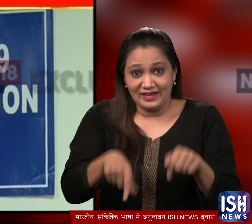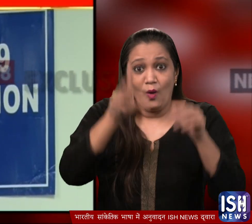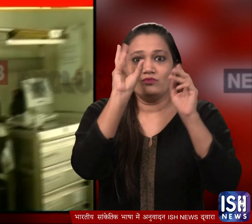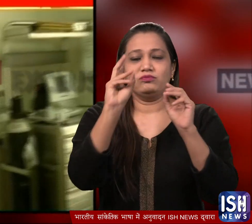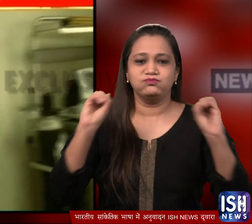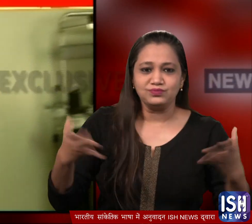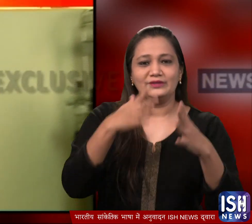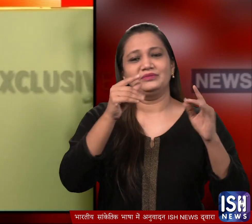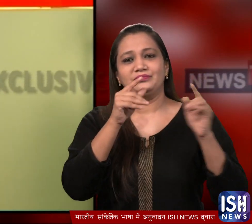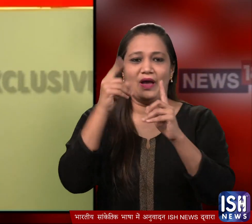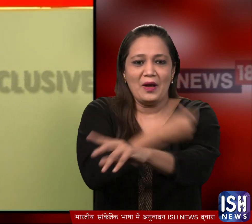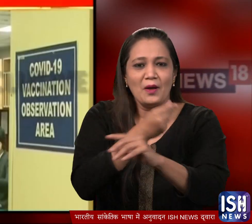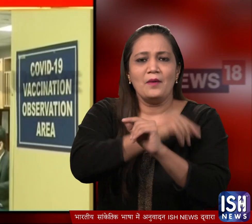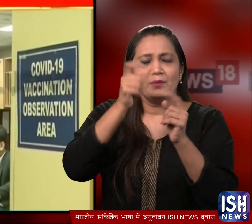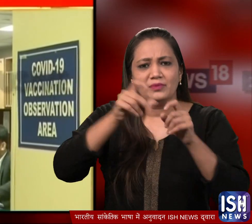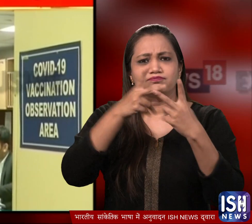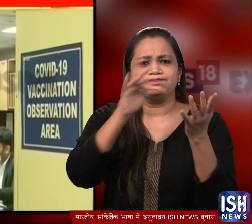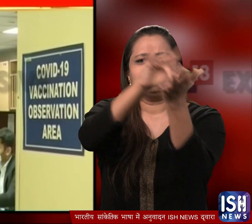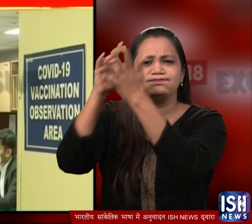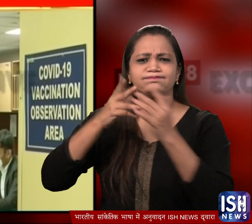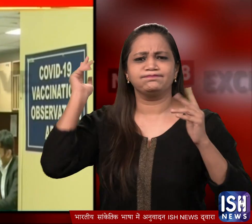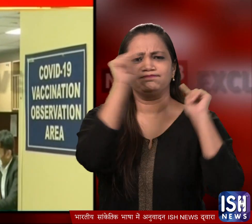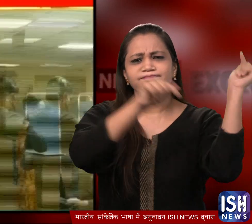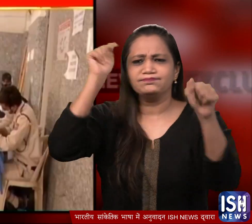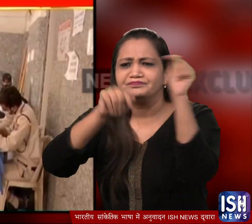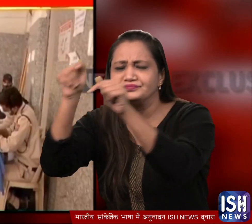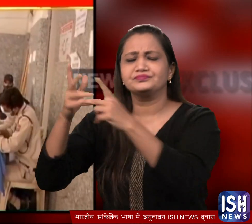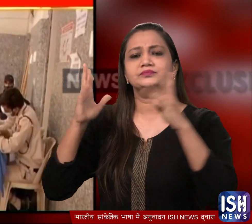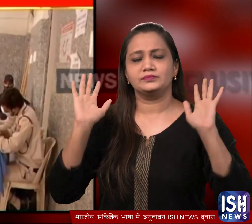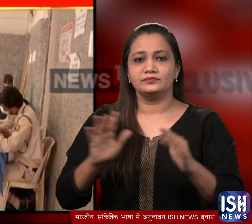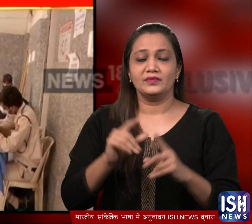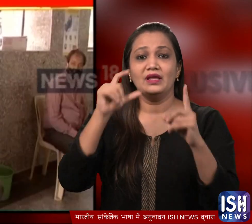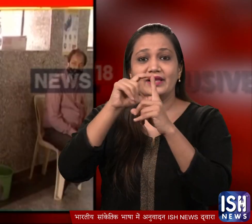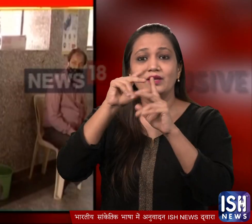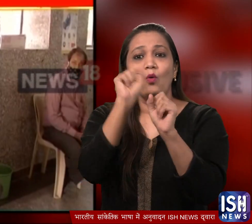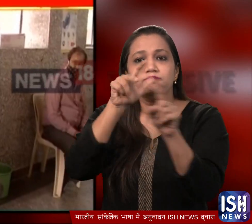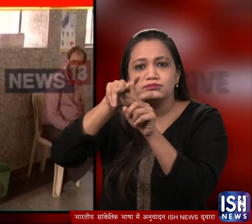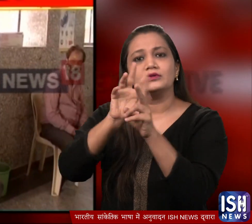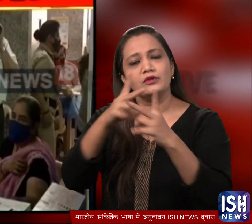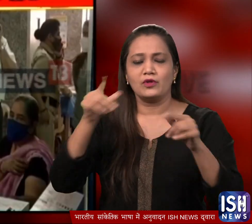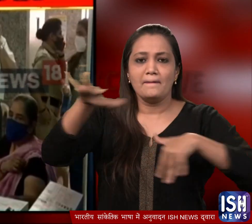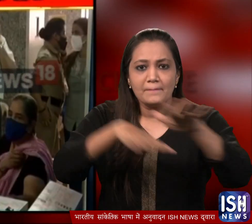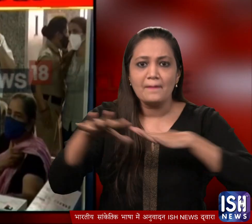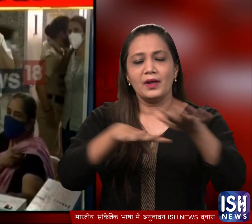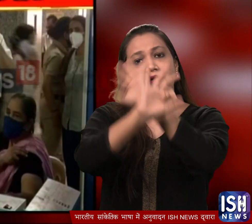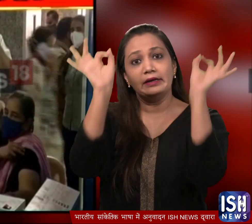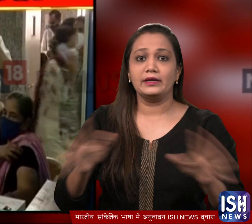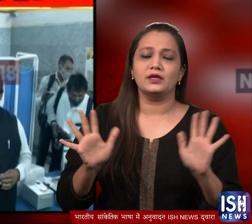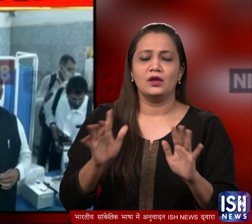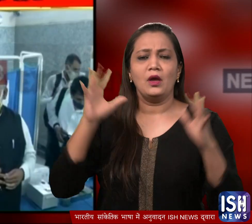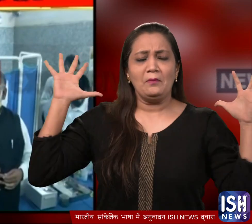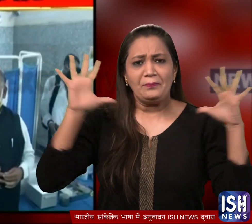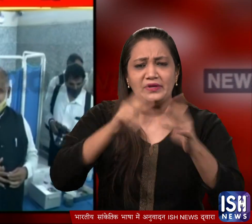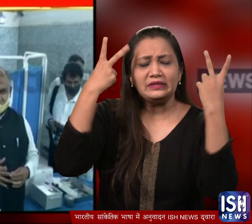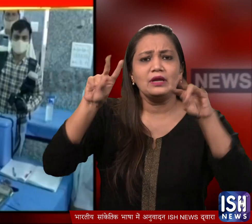की शुरुआत हुई, कोरोना की वैक्सीन लगवाने के लिए लोग अलग अलग केंद्रों पर पहुंचने लगे। दिल्ली के सभी नगर निगमों ने भी इसके लिए खास तैयारी की थी